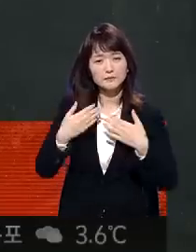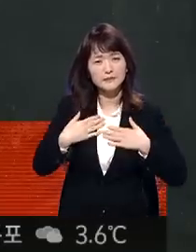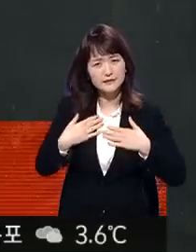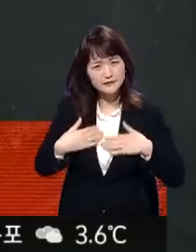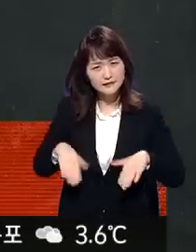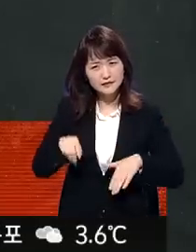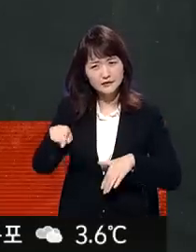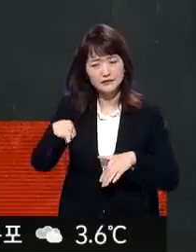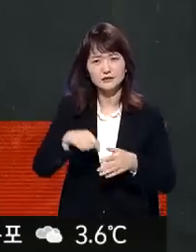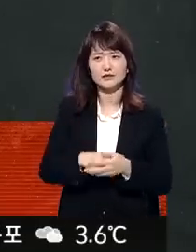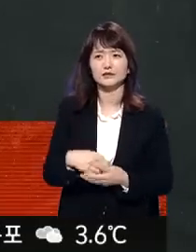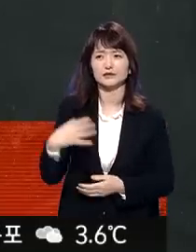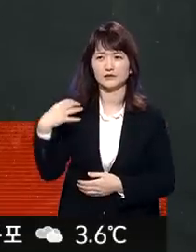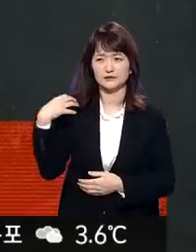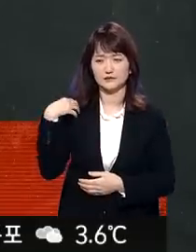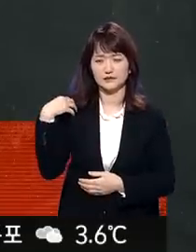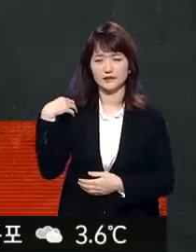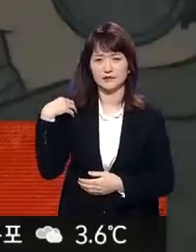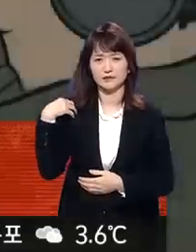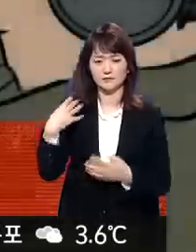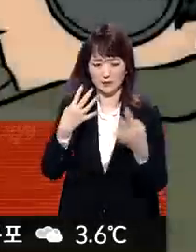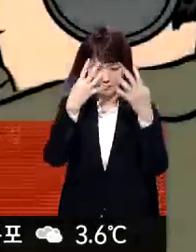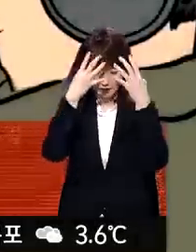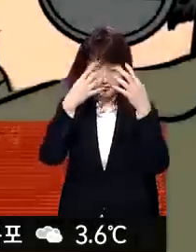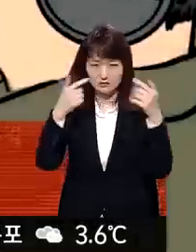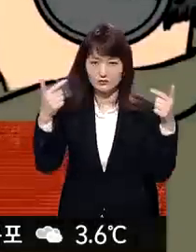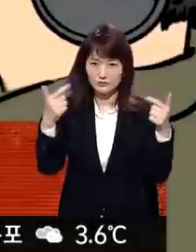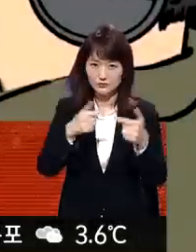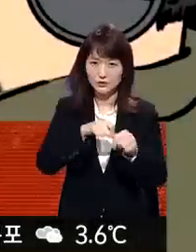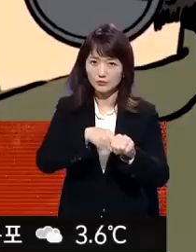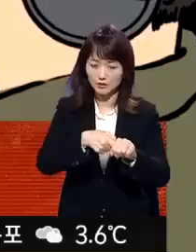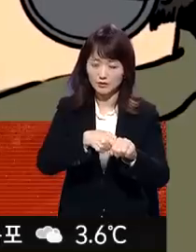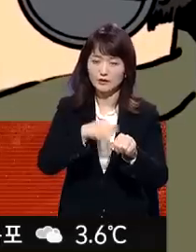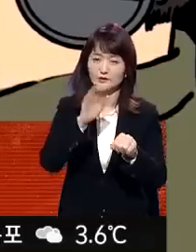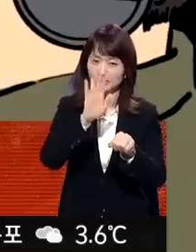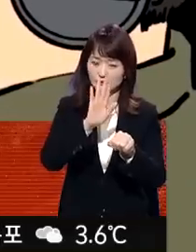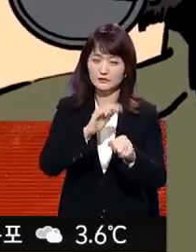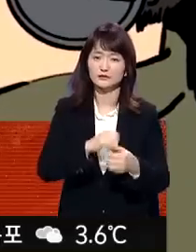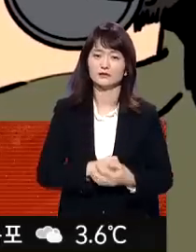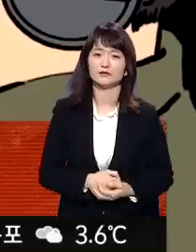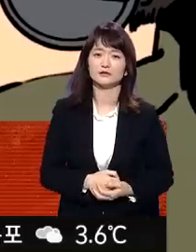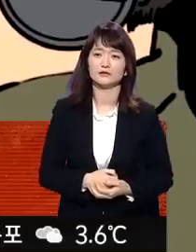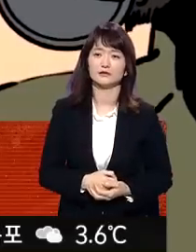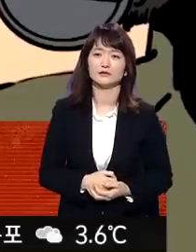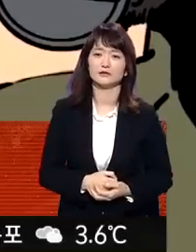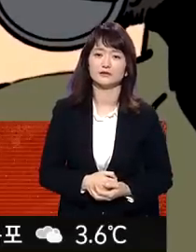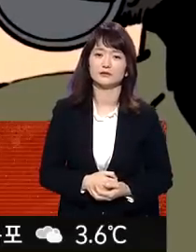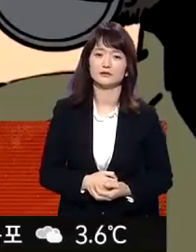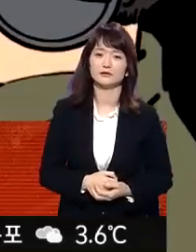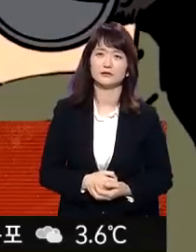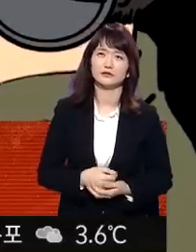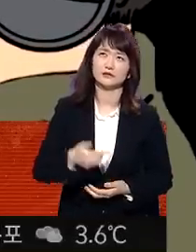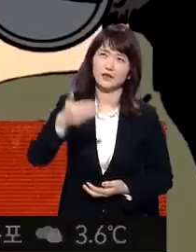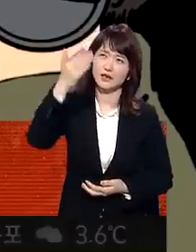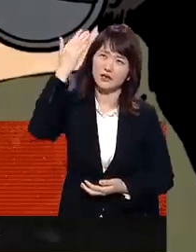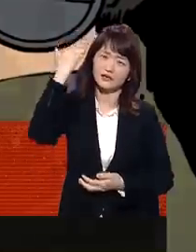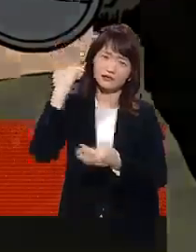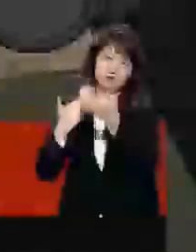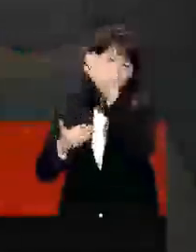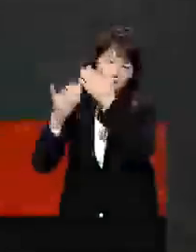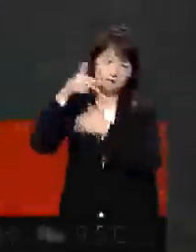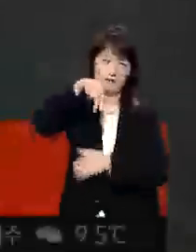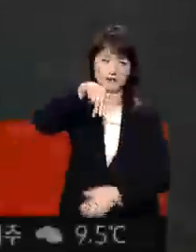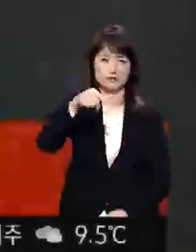없을 때 우리는 책임 능력을 감경 형을 감경하거나 벌을 할 수 없는 부분인데요. 옛날로 조금만 그슬로 올라가겠습니다. 저